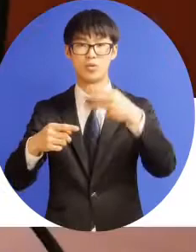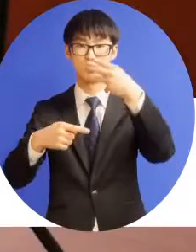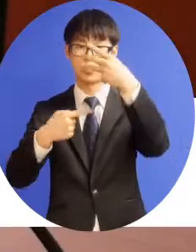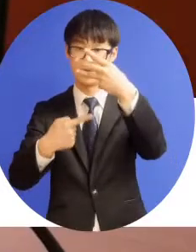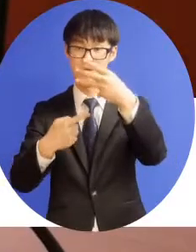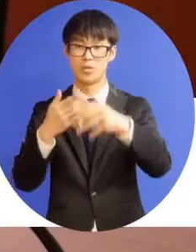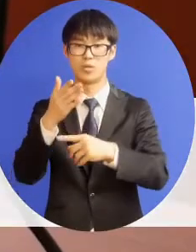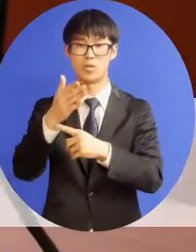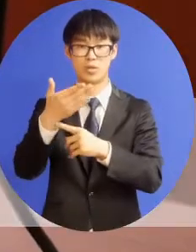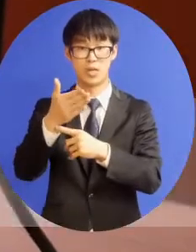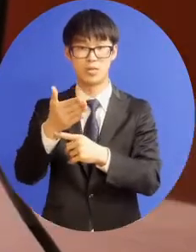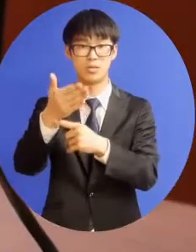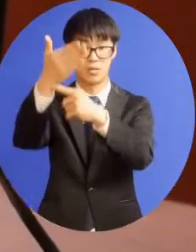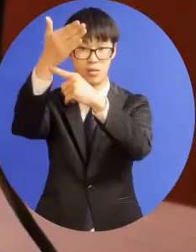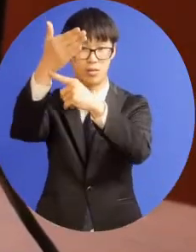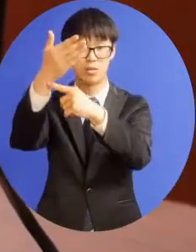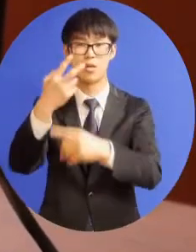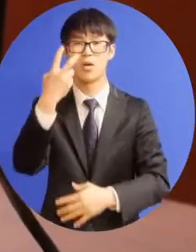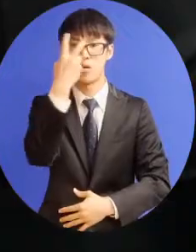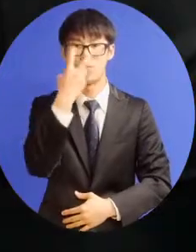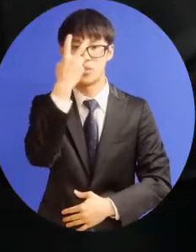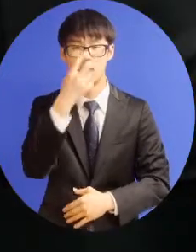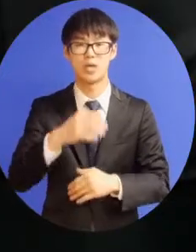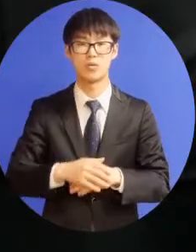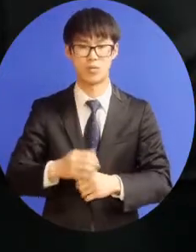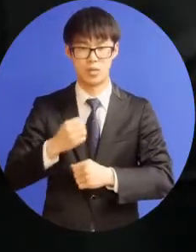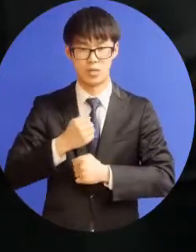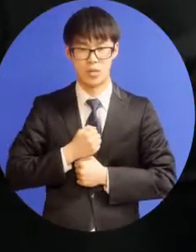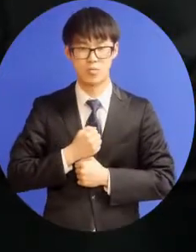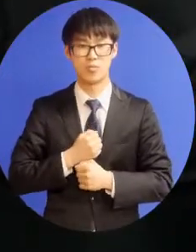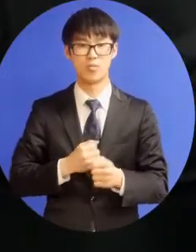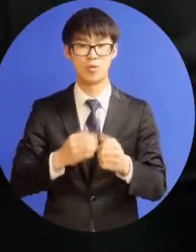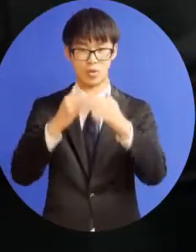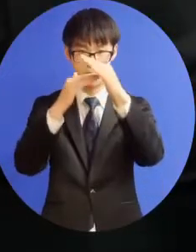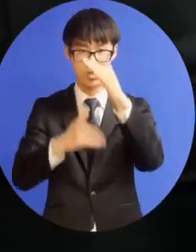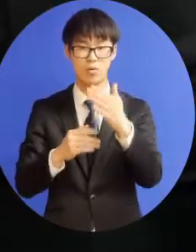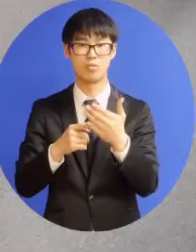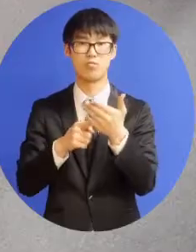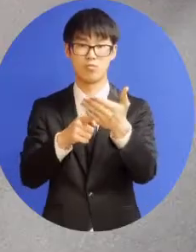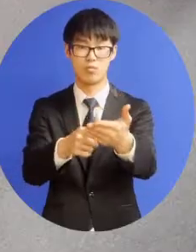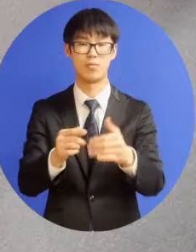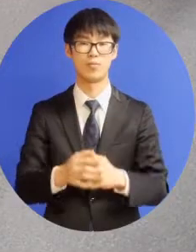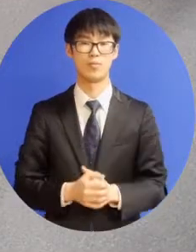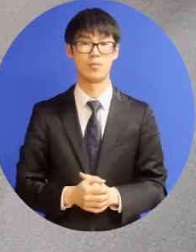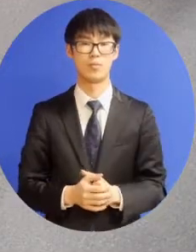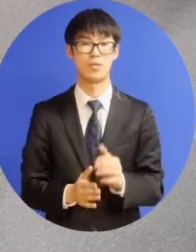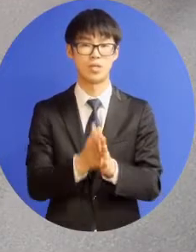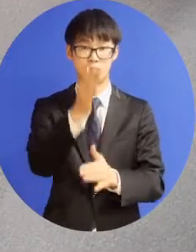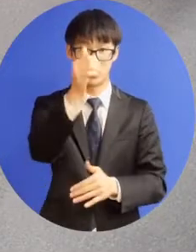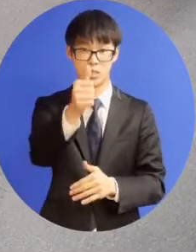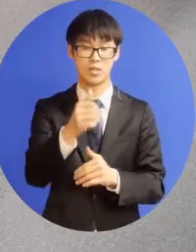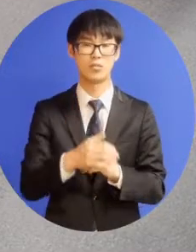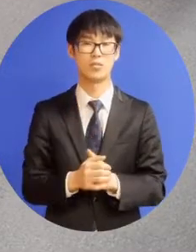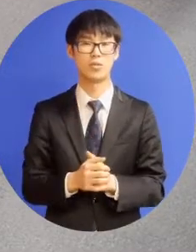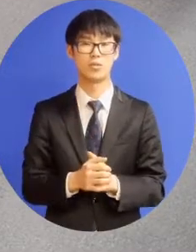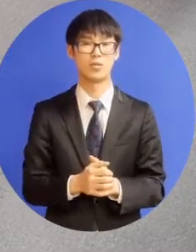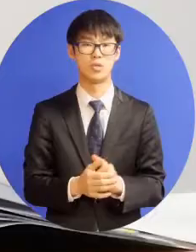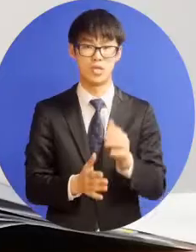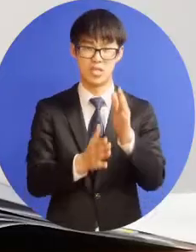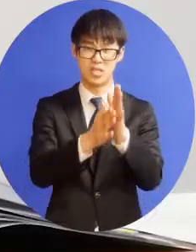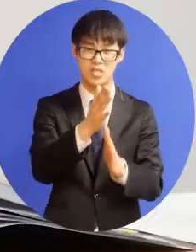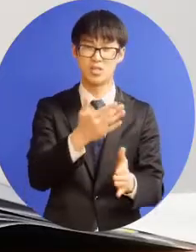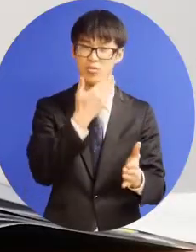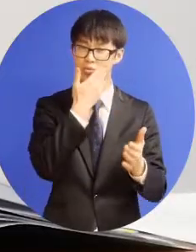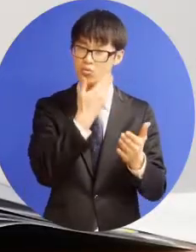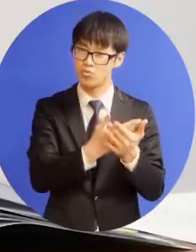태극기 달기 추진 사항 등을 점검하고 당부 사항을 전달했습니다. 특히 오시덕 시장은 시정 10대 핵심